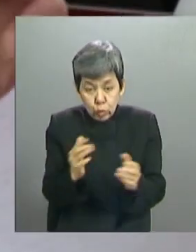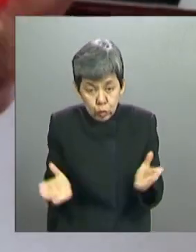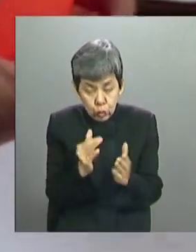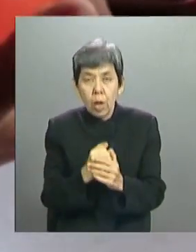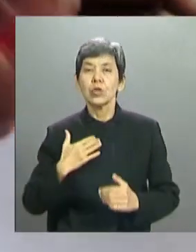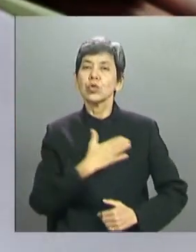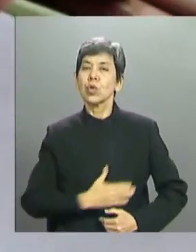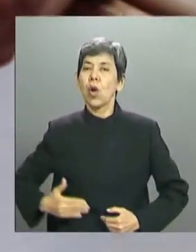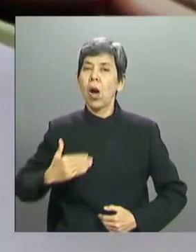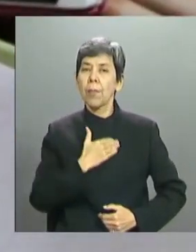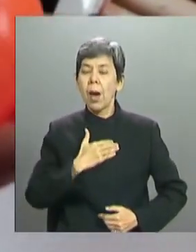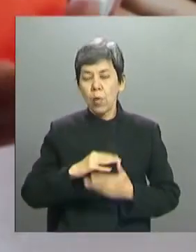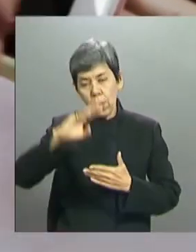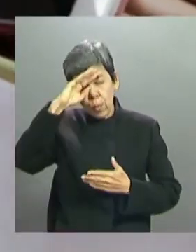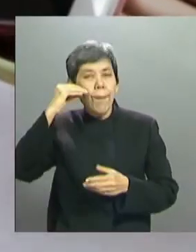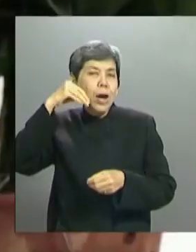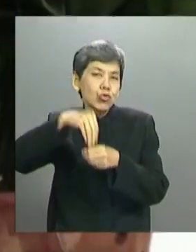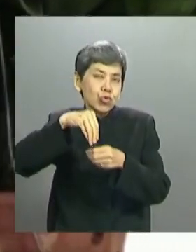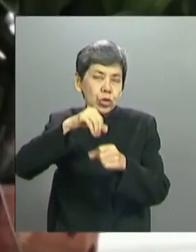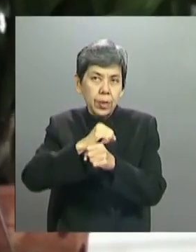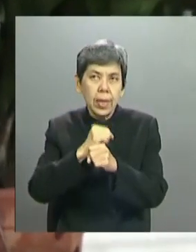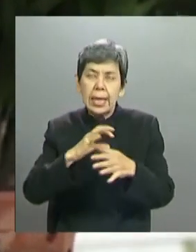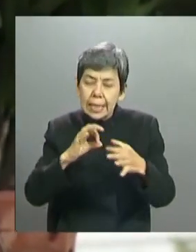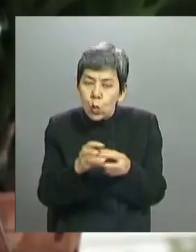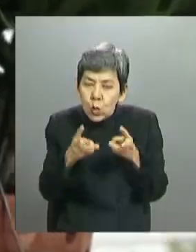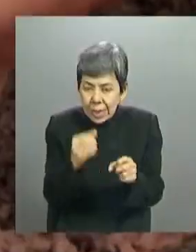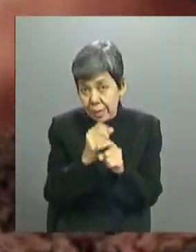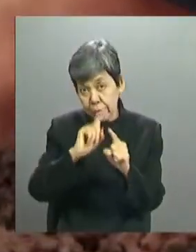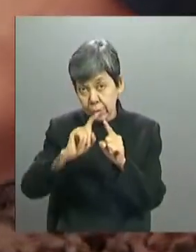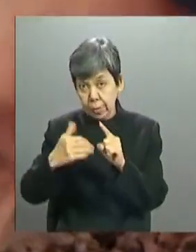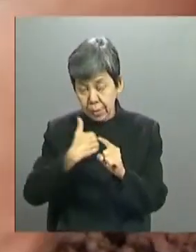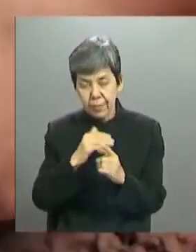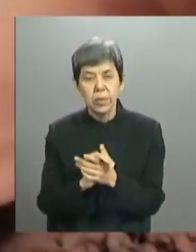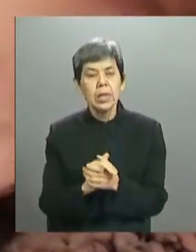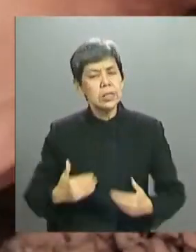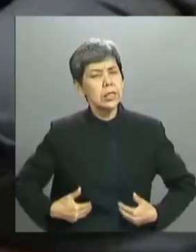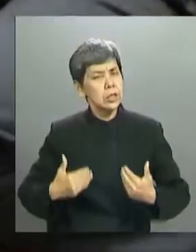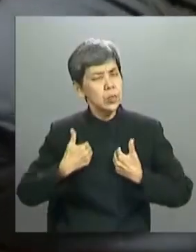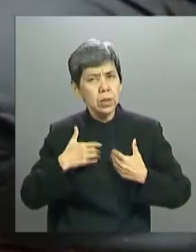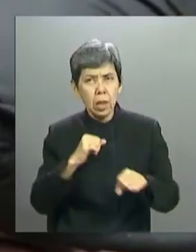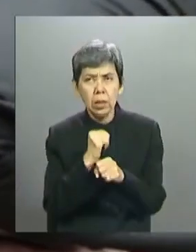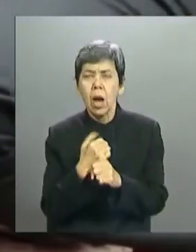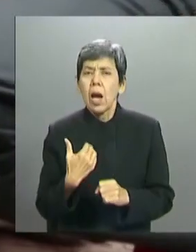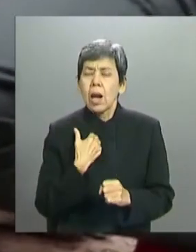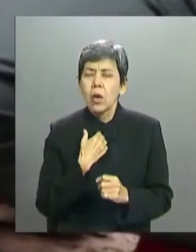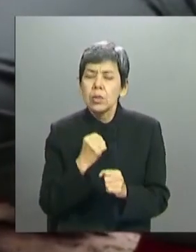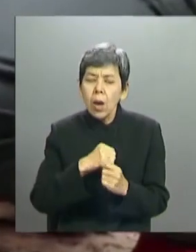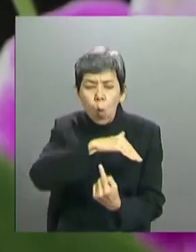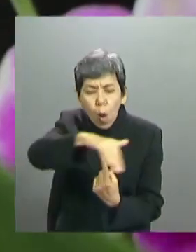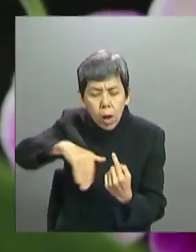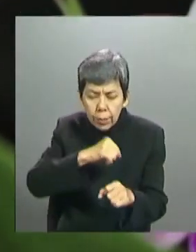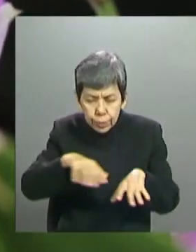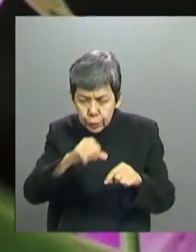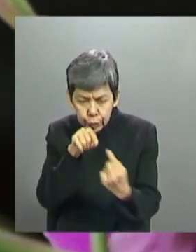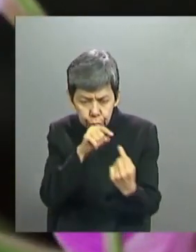ลสุขภาพของผู้ป่วยที่บ้านเน้นการออกแบบนวัตกรรมเพื่อส่งเสริมคุณภาพชีวิตรวมทั้งการปรับสภาพแวดล้อมให้เหมาะส